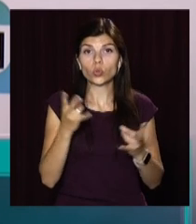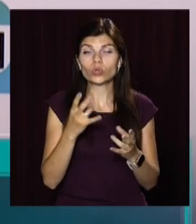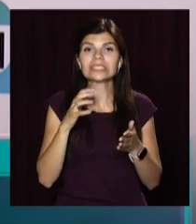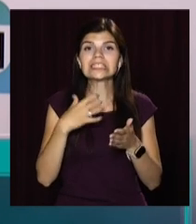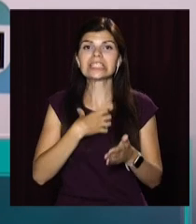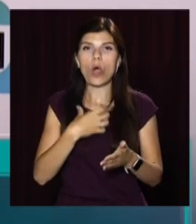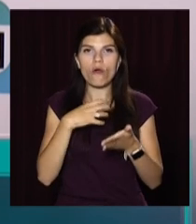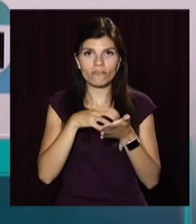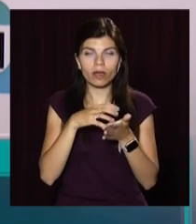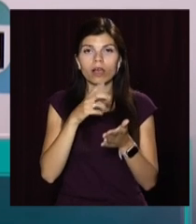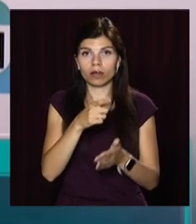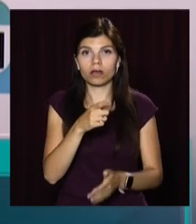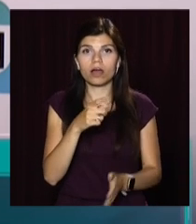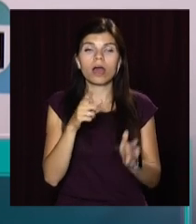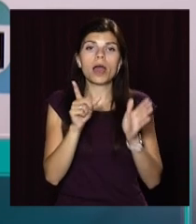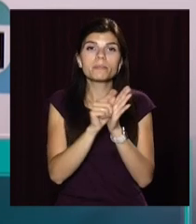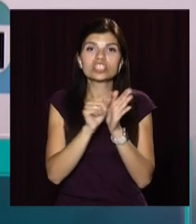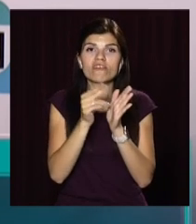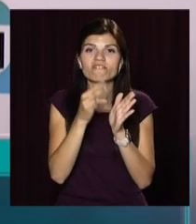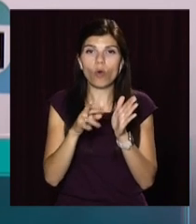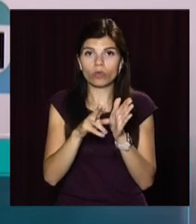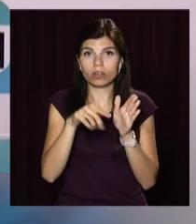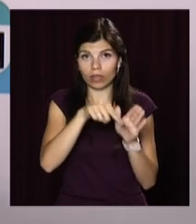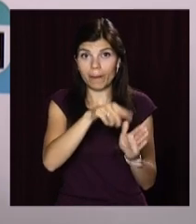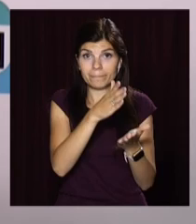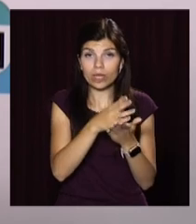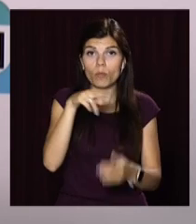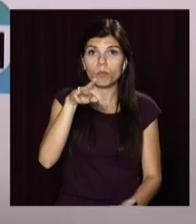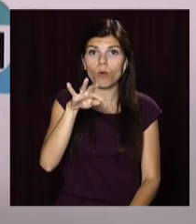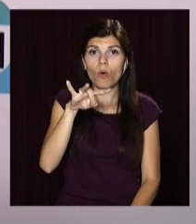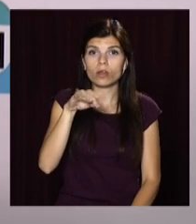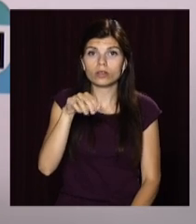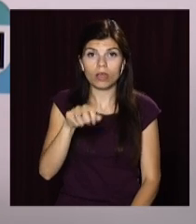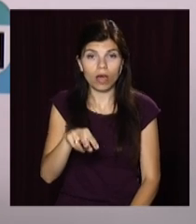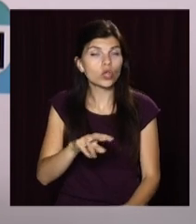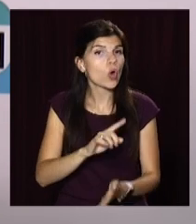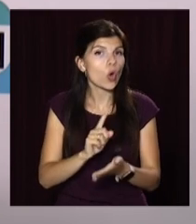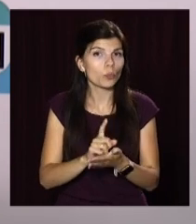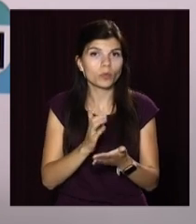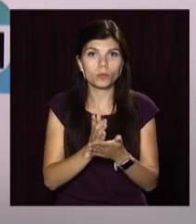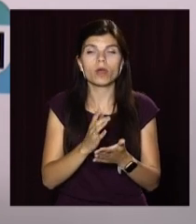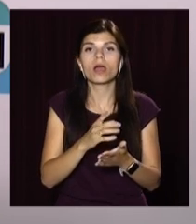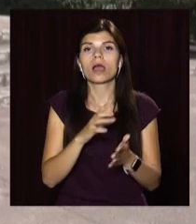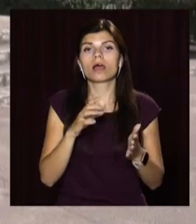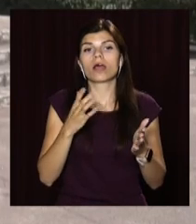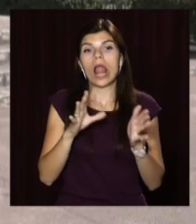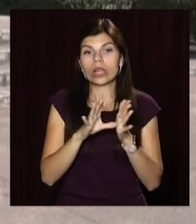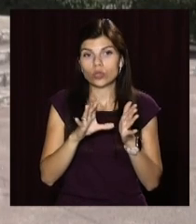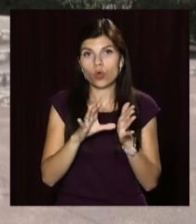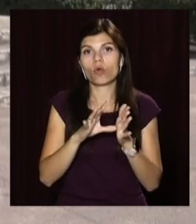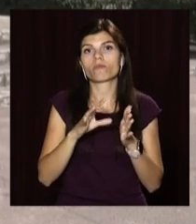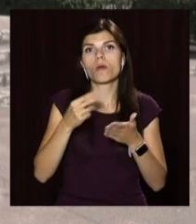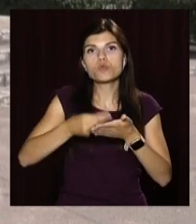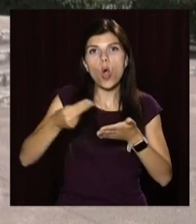застрахуватися на веб-порталі електронних послуг Пенсійного фонду і обов'язково мати електронний кваліфікаційний